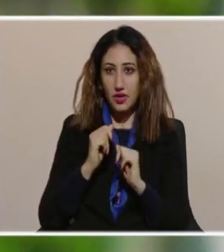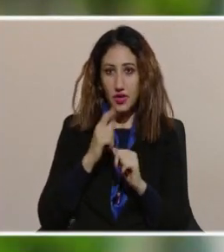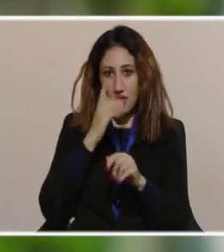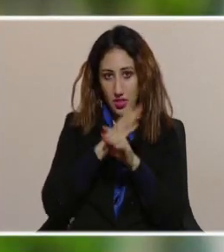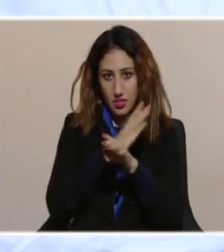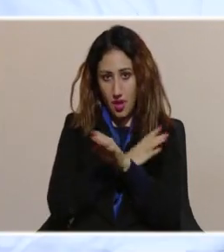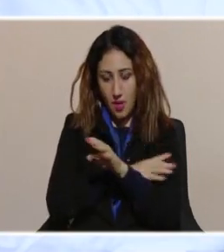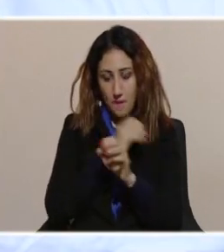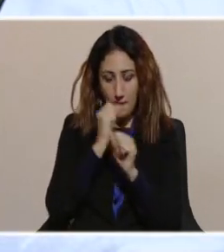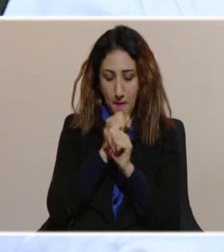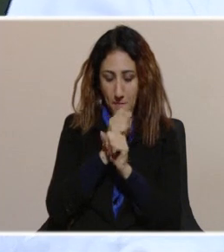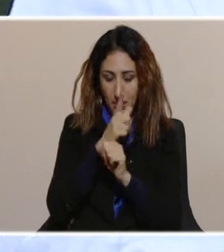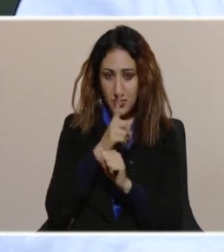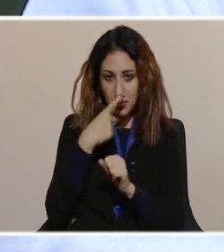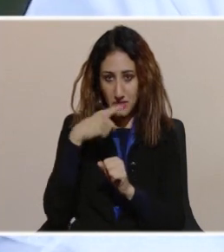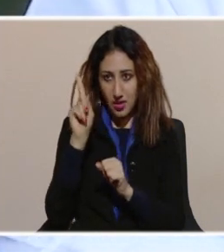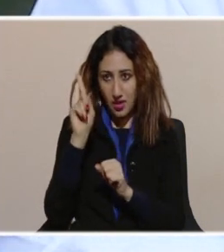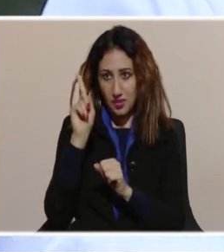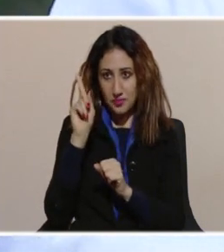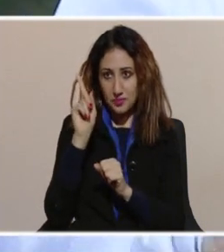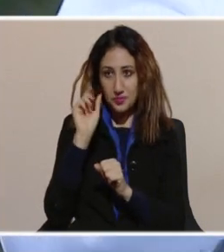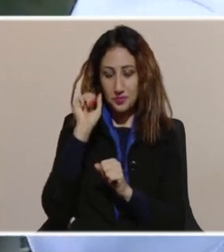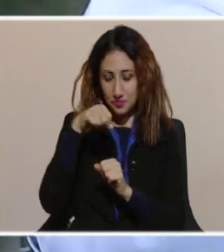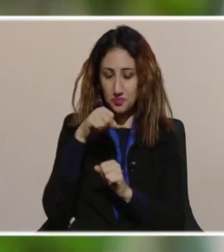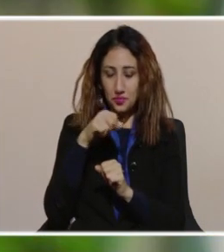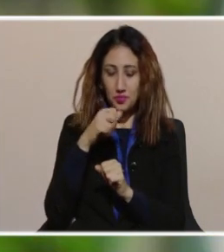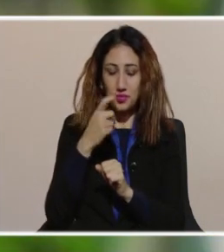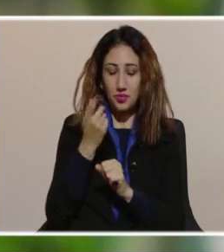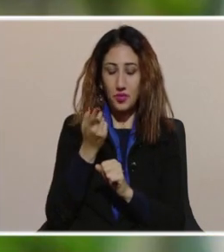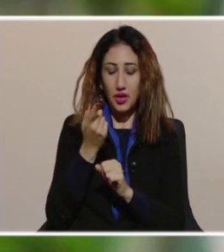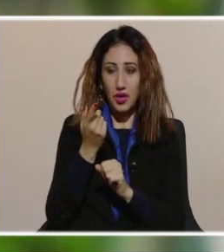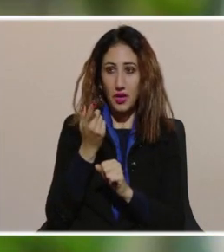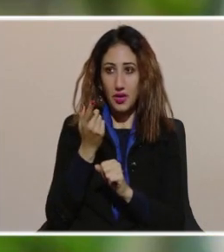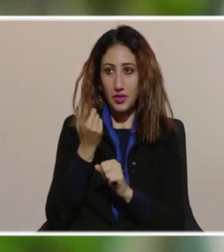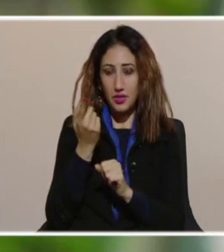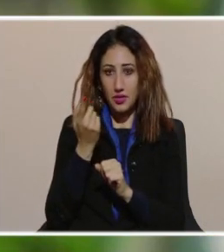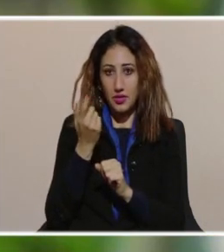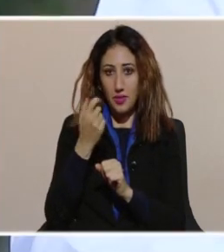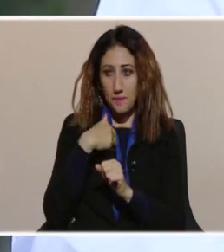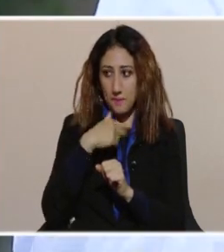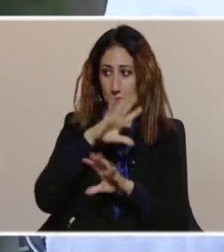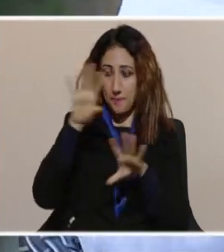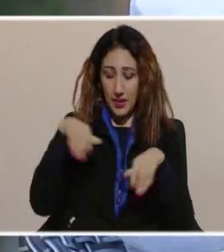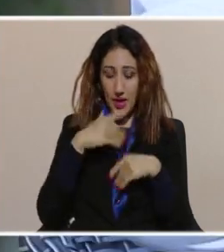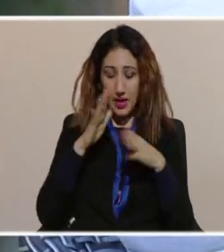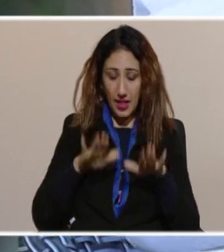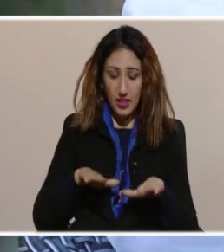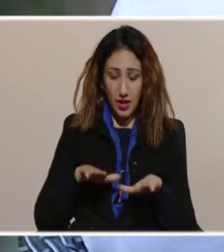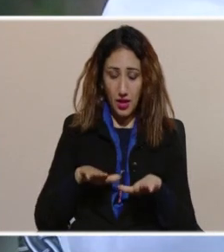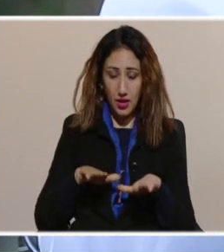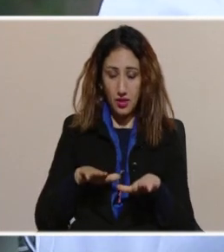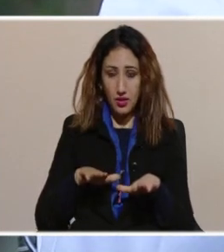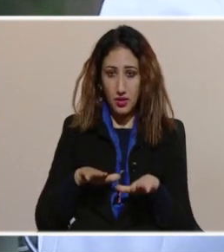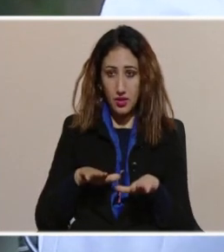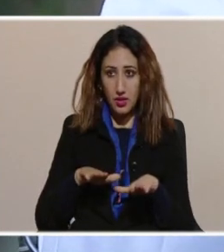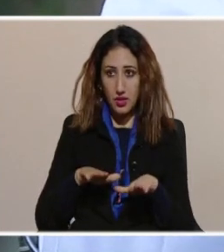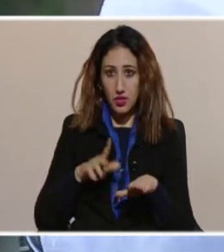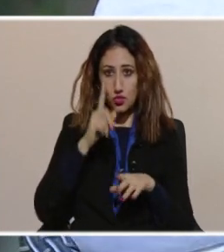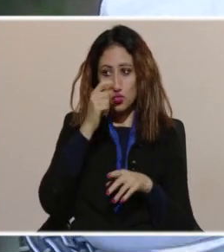ده. انا كان ليا اصحاب، ولا احنا كده يا صلاح؟ بص شخصيه واد